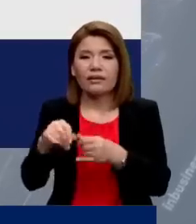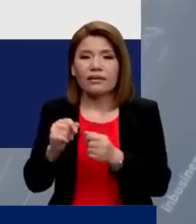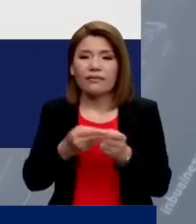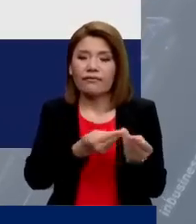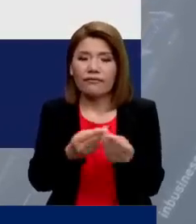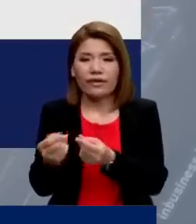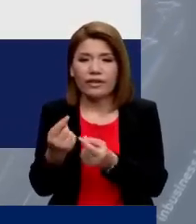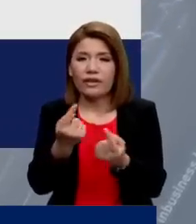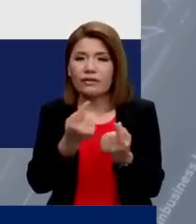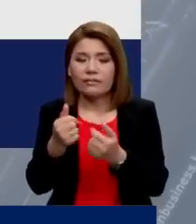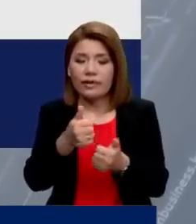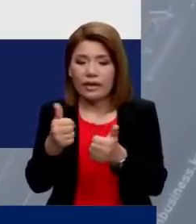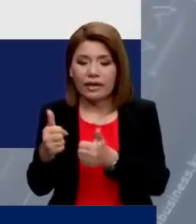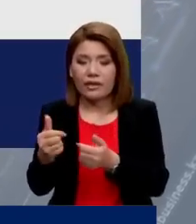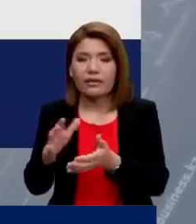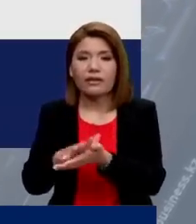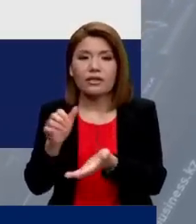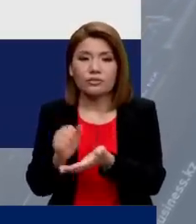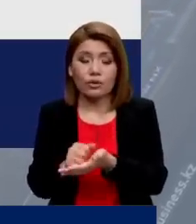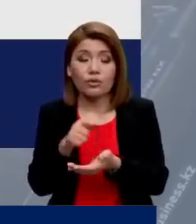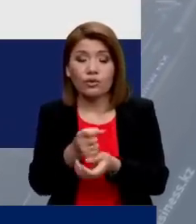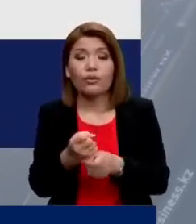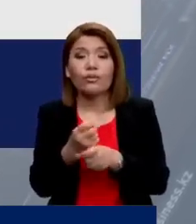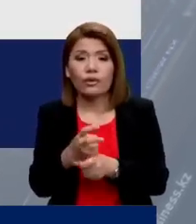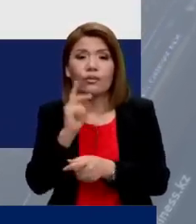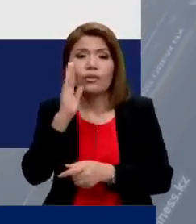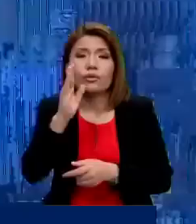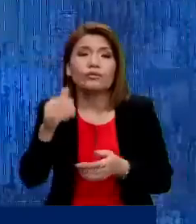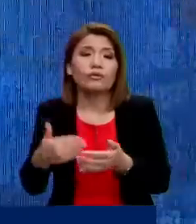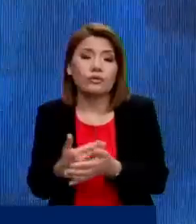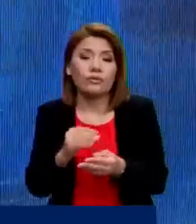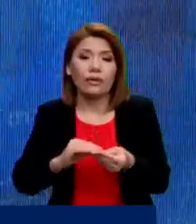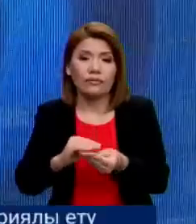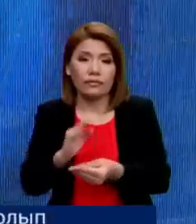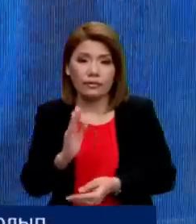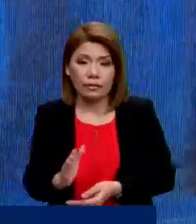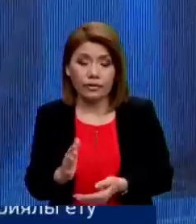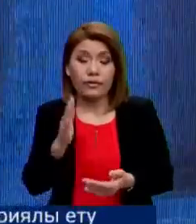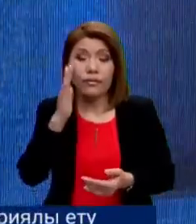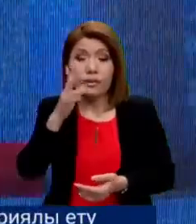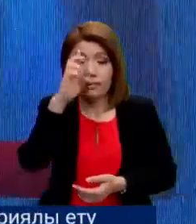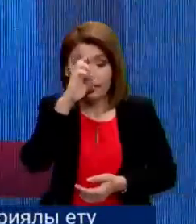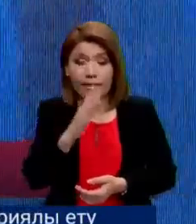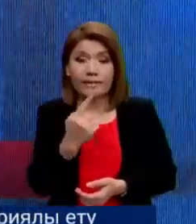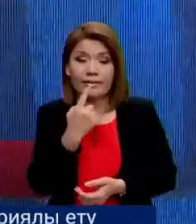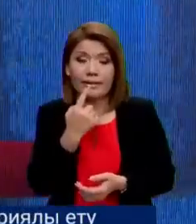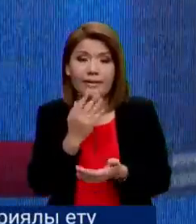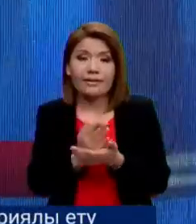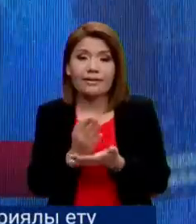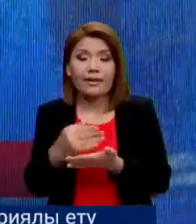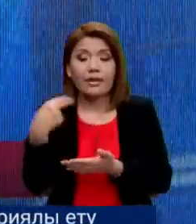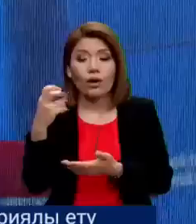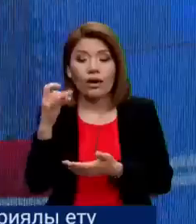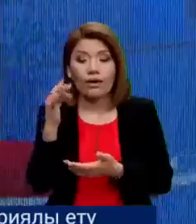адамдармен біз бірден қоштасып жатырмыз. Болашақта да солай болады. Ал мемлекеттік тіл мәселесінде